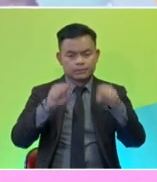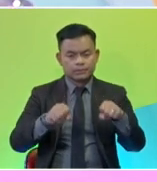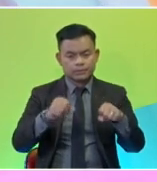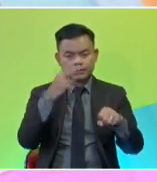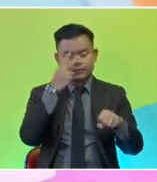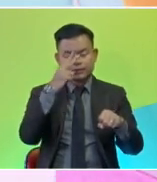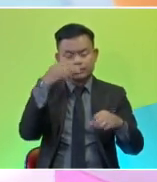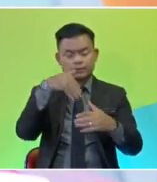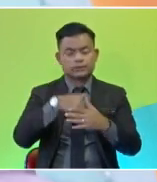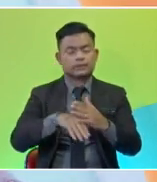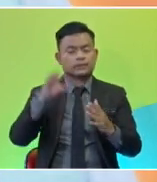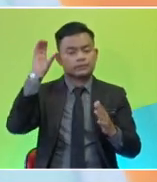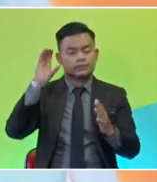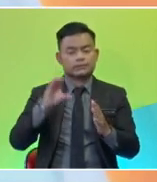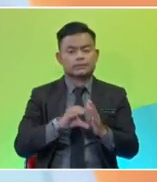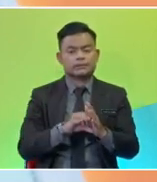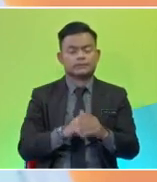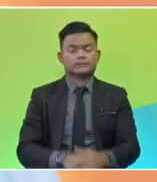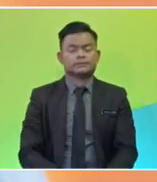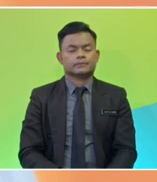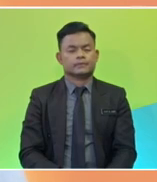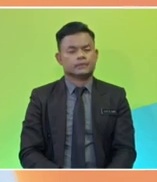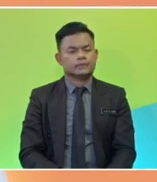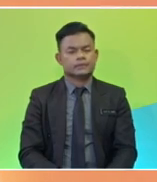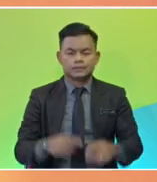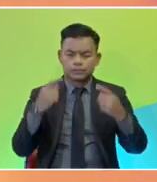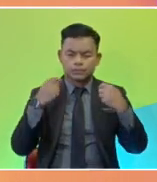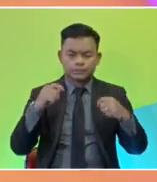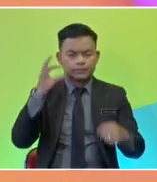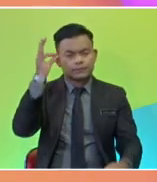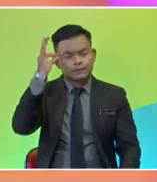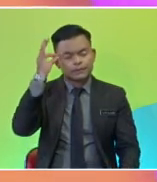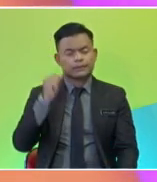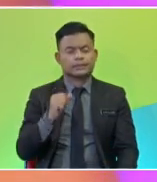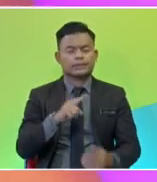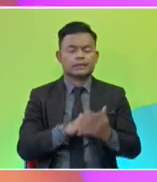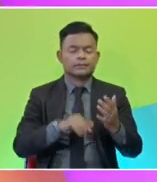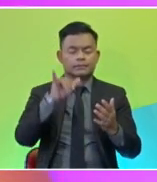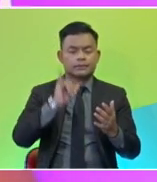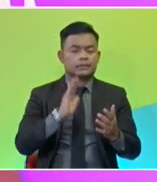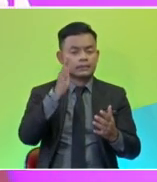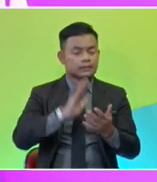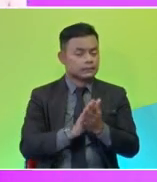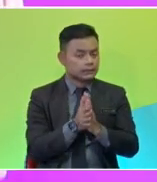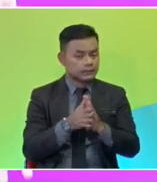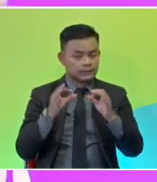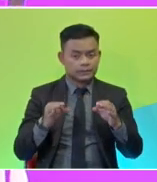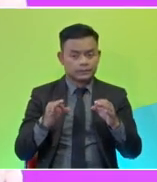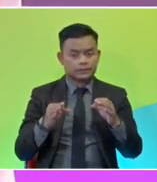sekarang Coba Aiman Pikirkan aku akan terjadi zikirnya rangka itu tidak wujud dan badan kita